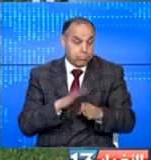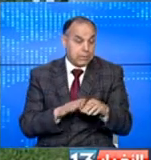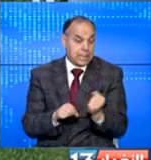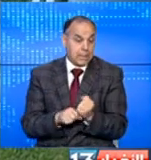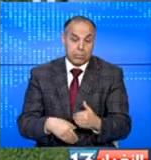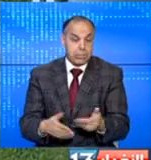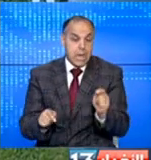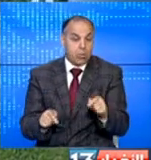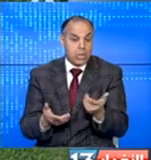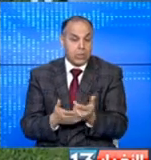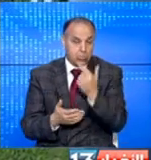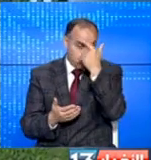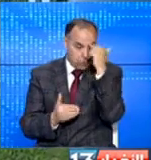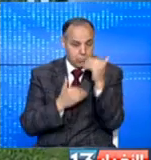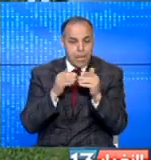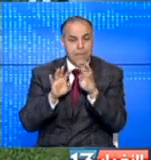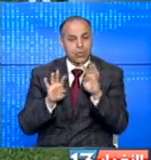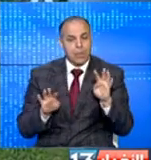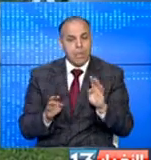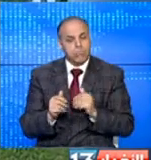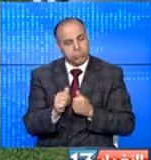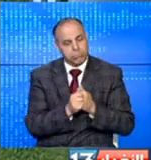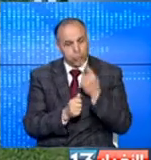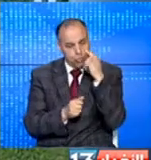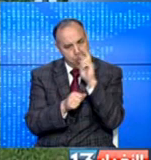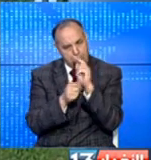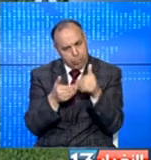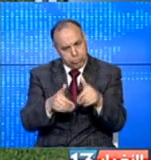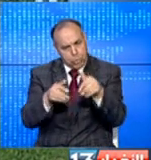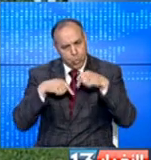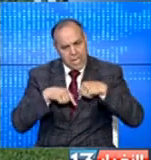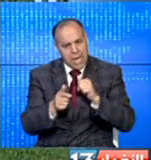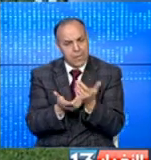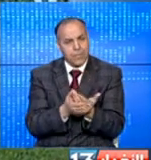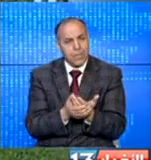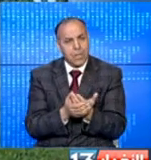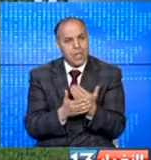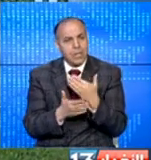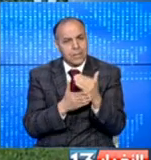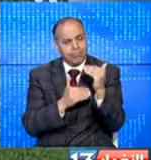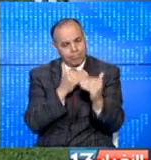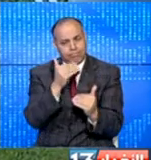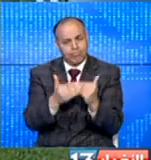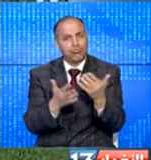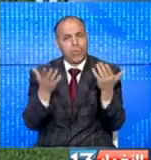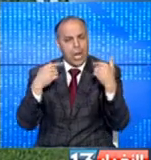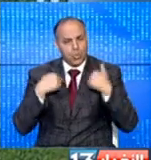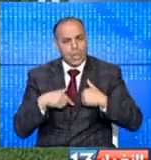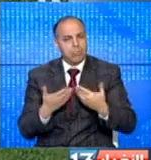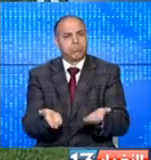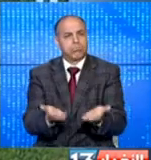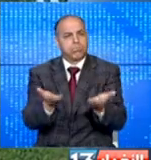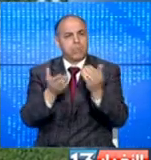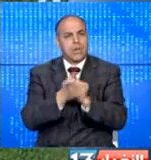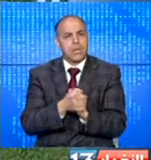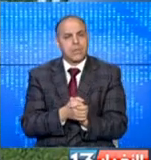العمل متاعها، وإن شاء الله مجلس نواب الشعب يقوم بمتابعتها ومراقبتها، وإن شاء الله يتم التقدم على الأقل خطوات مش